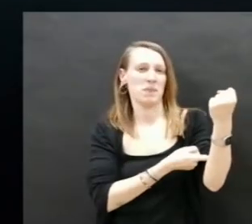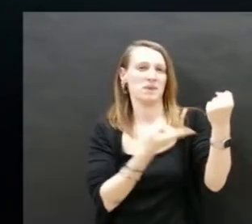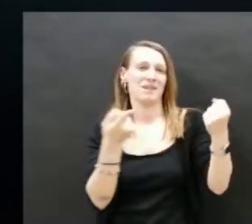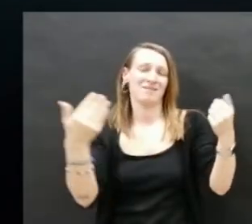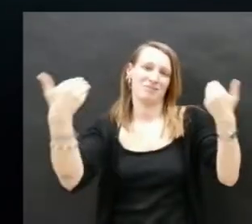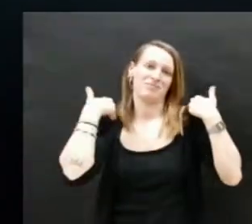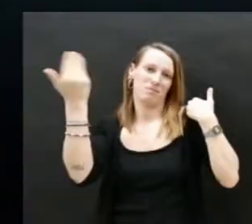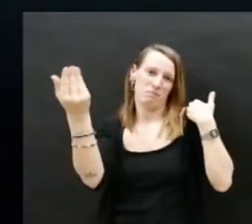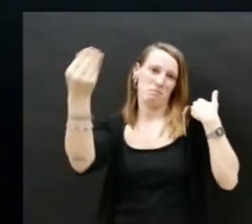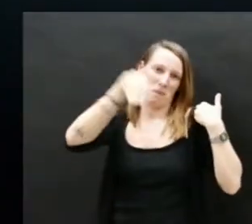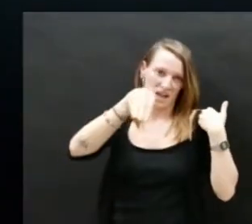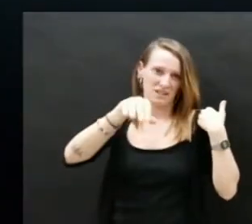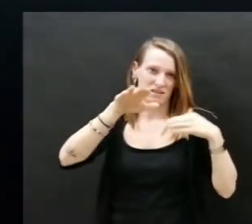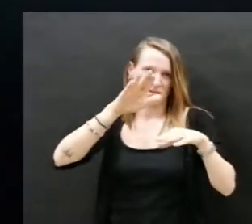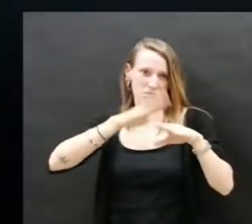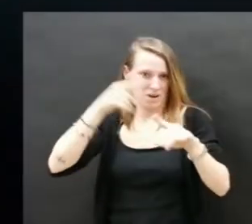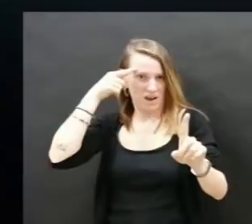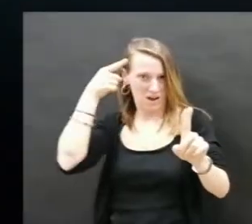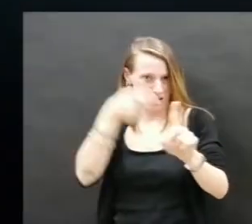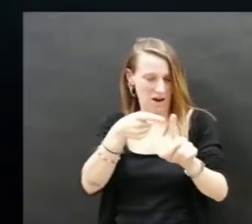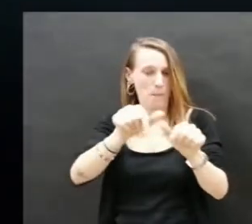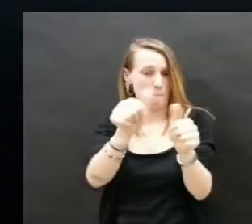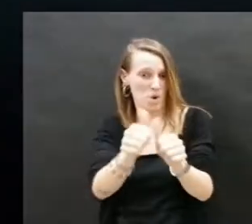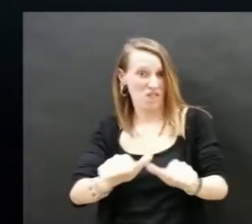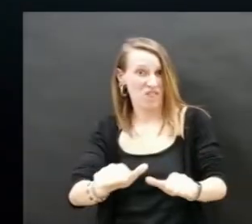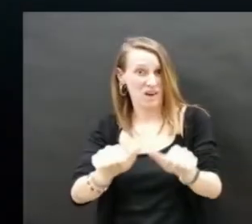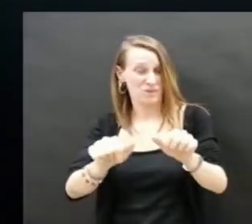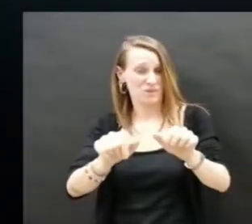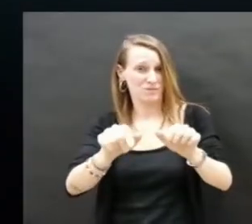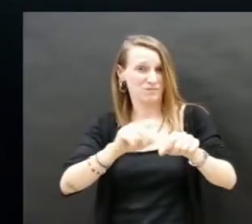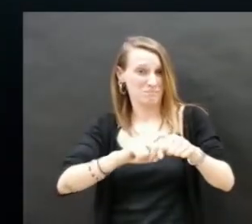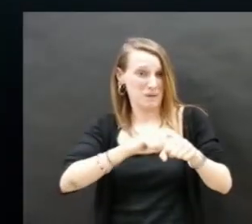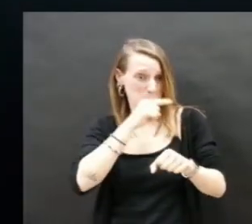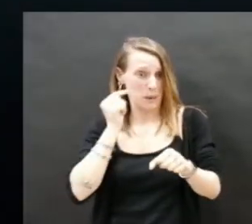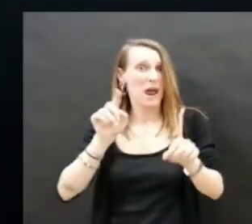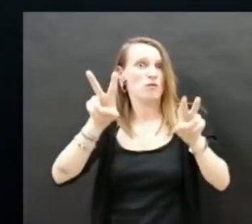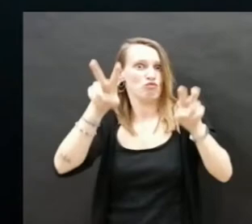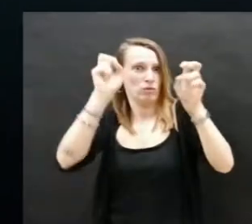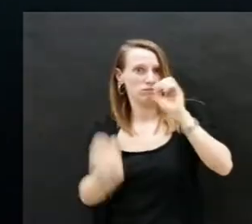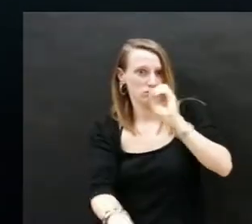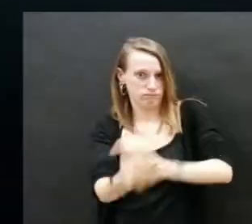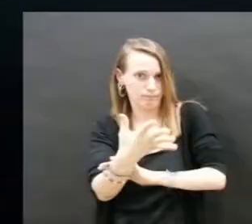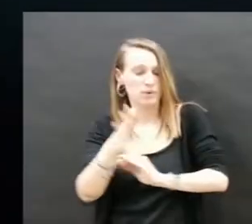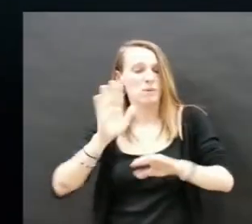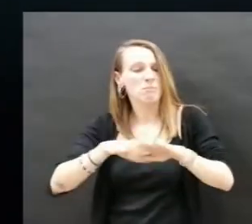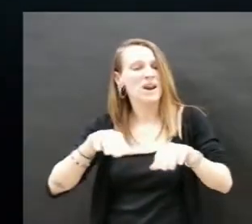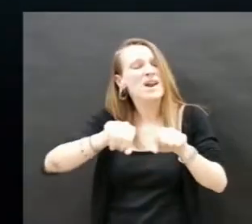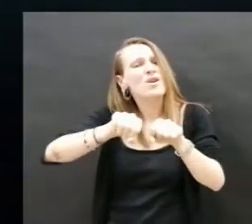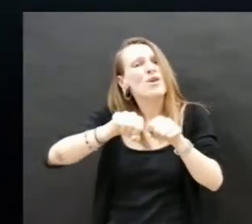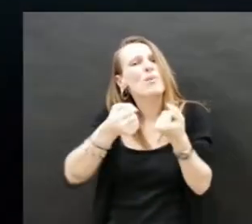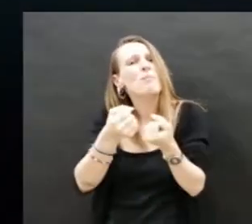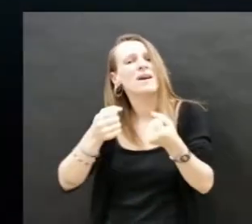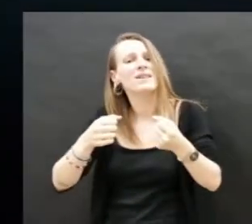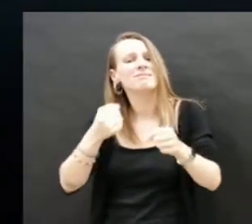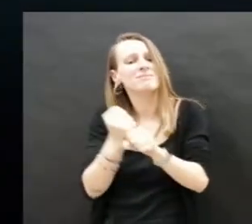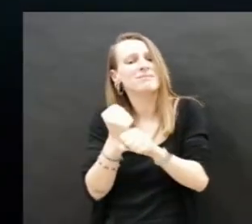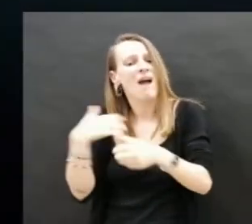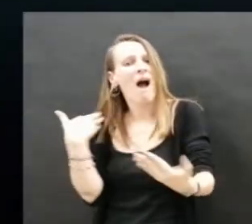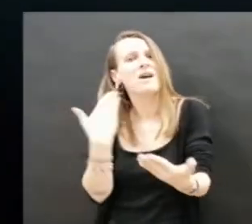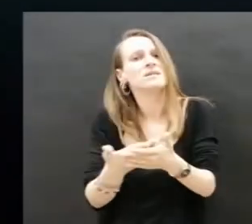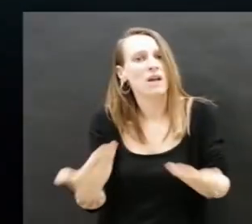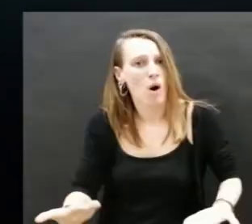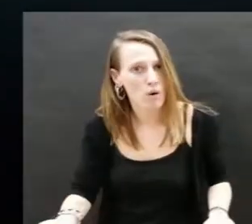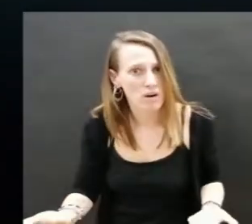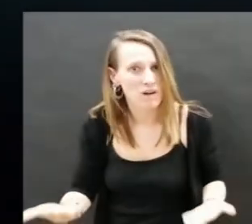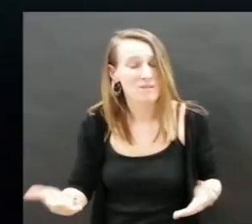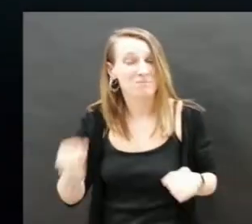més responsabilitat de deixar que sorgeixin nous models de masculinitat que trenquin el que hem fet fins ara. Pensar com hem arribat on